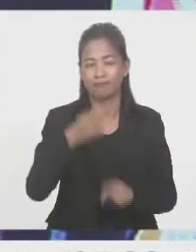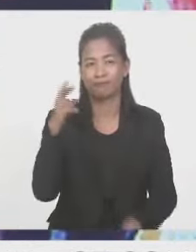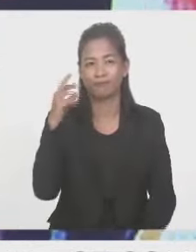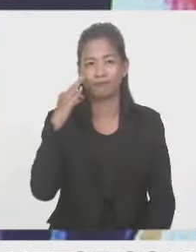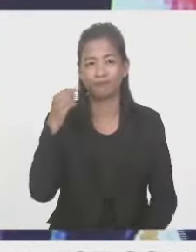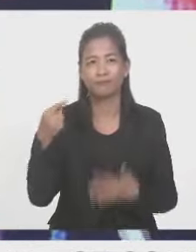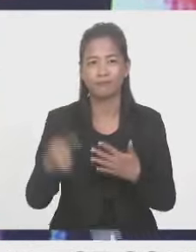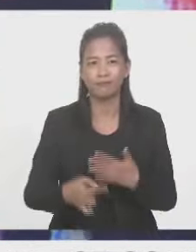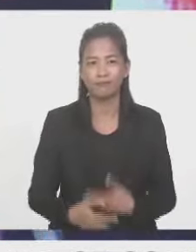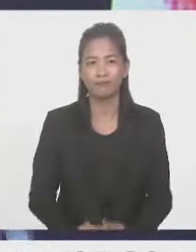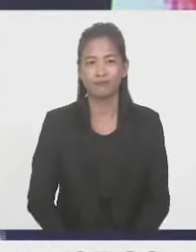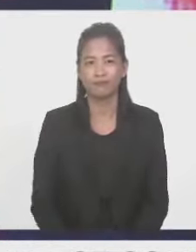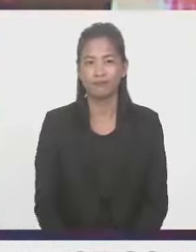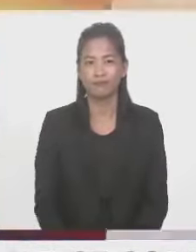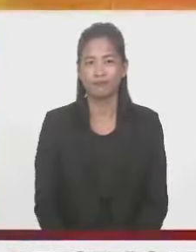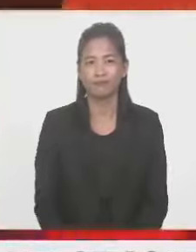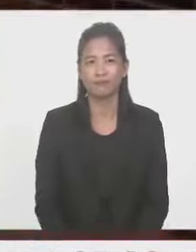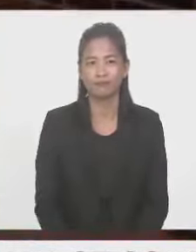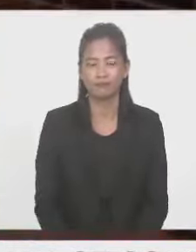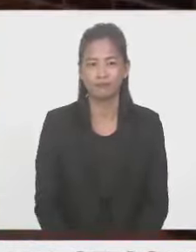para sa balita.